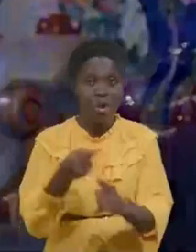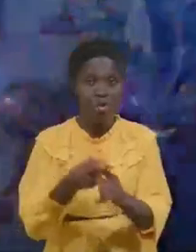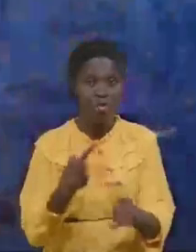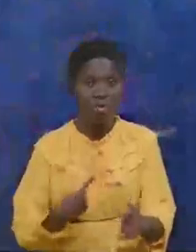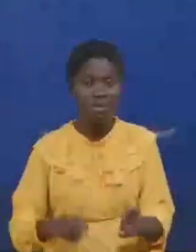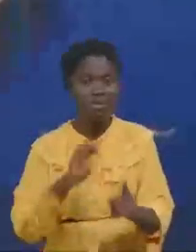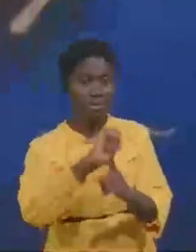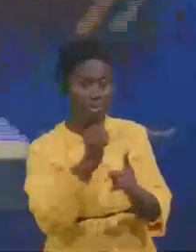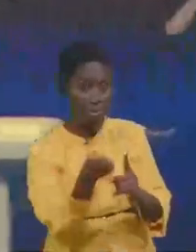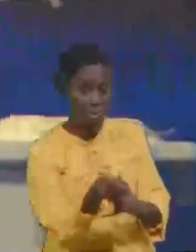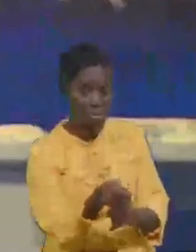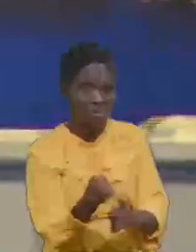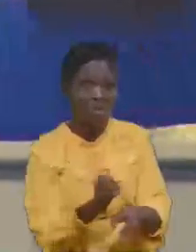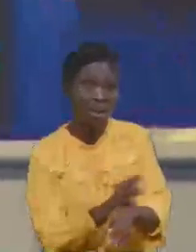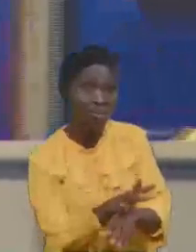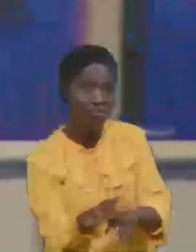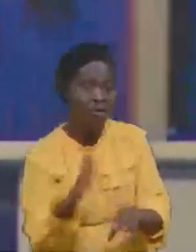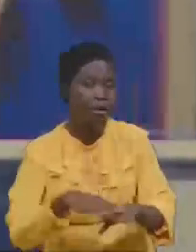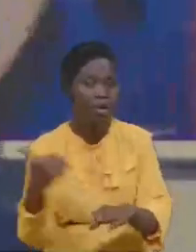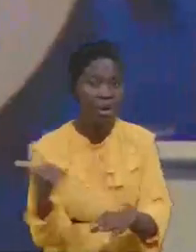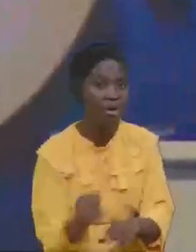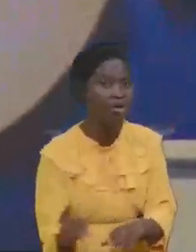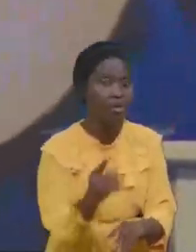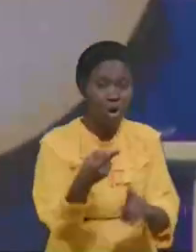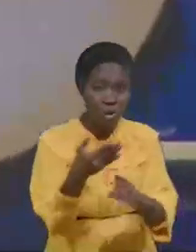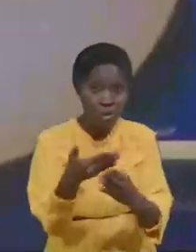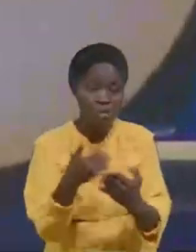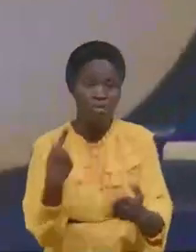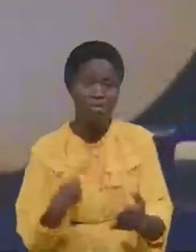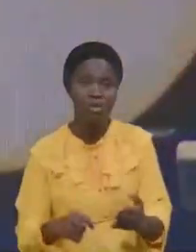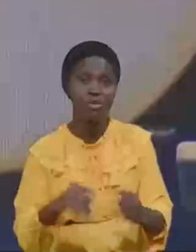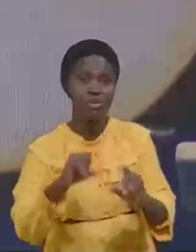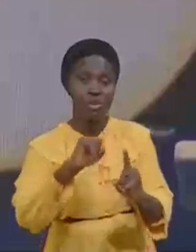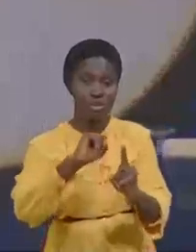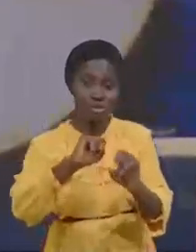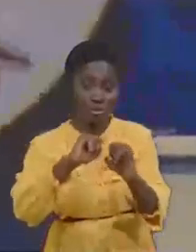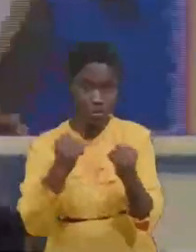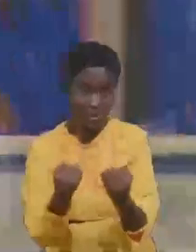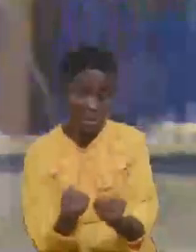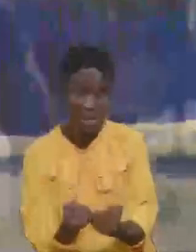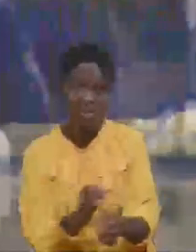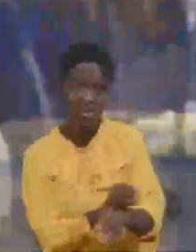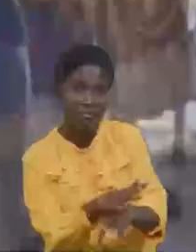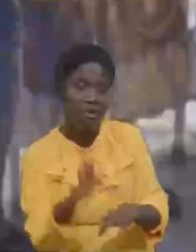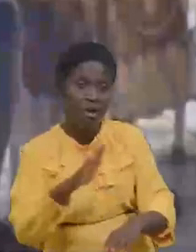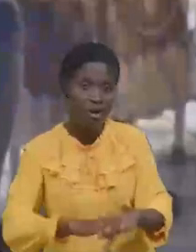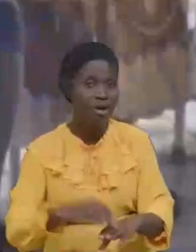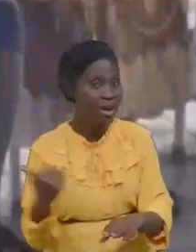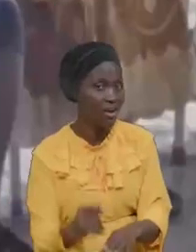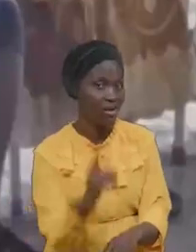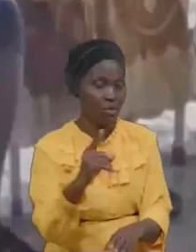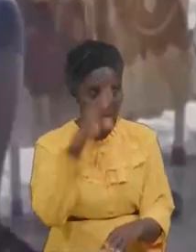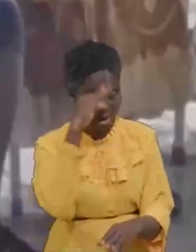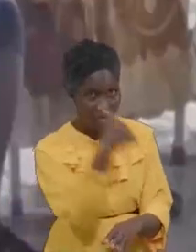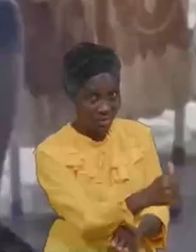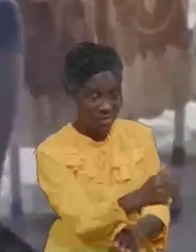la société n'influence quelqu'un, la personne elle-même est assez mauvaise. Les